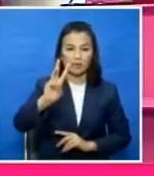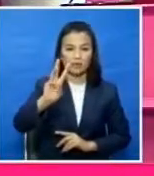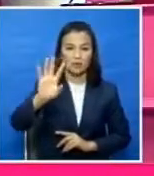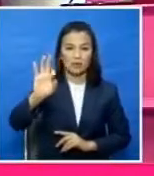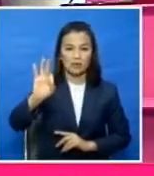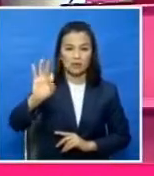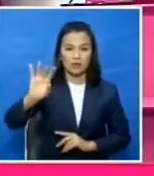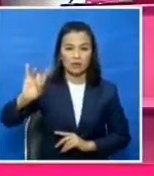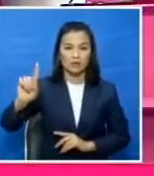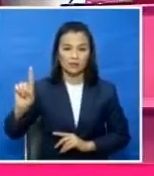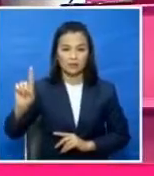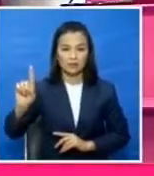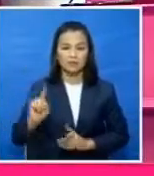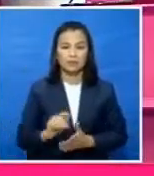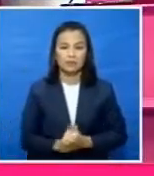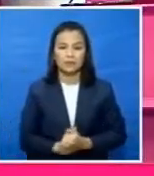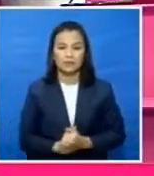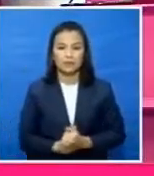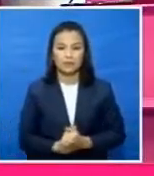2656981